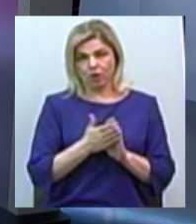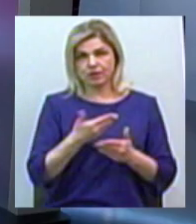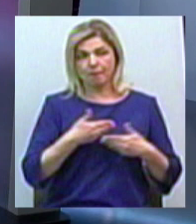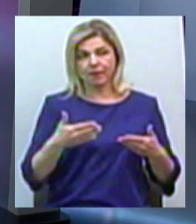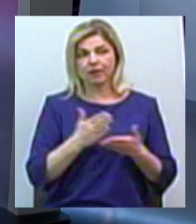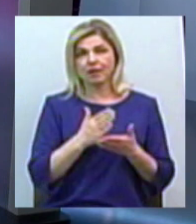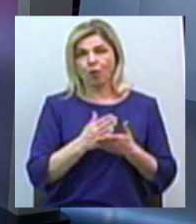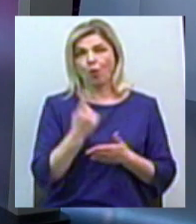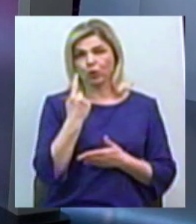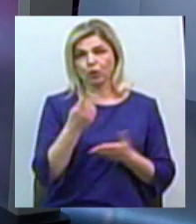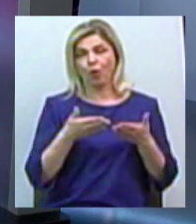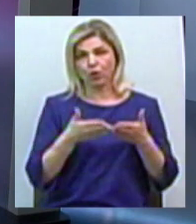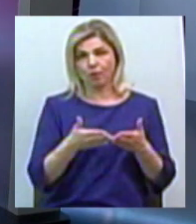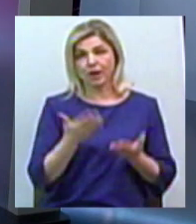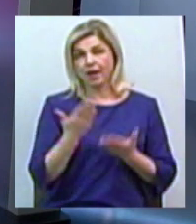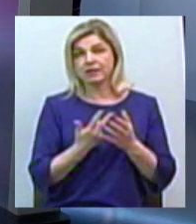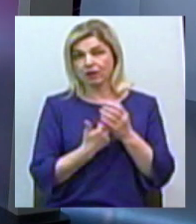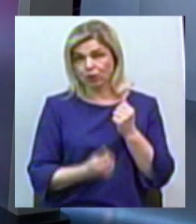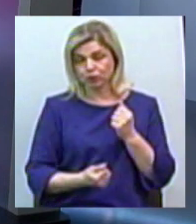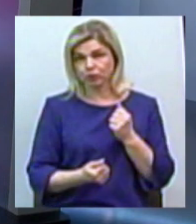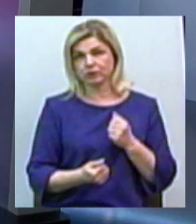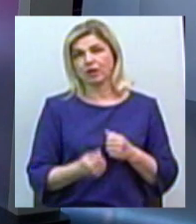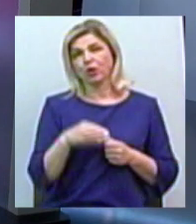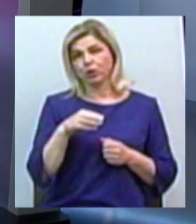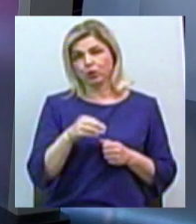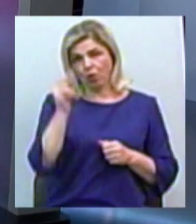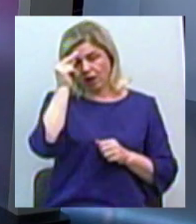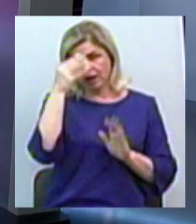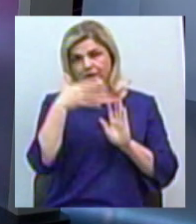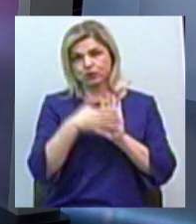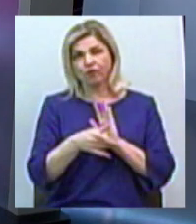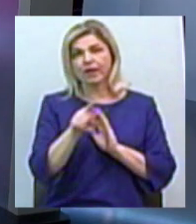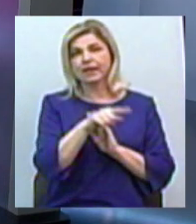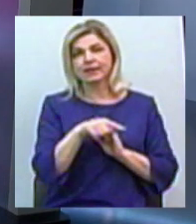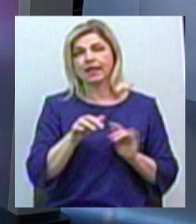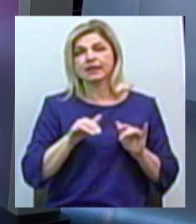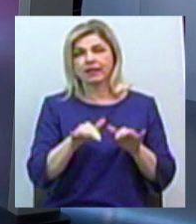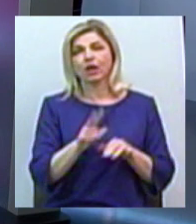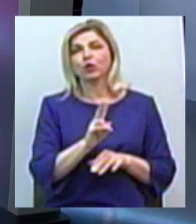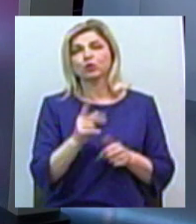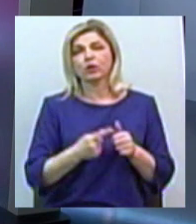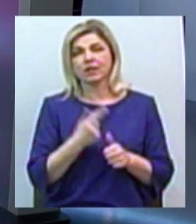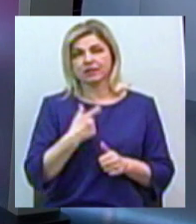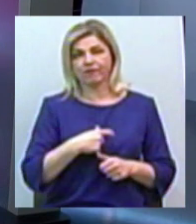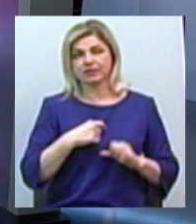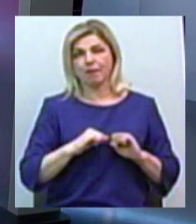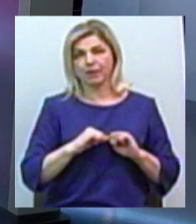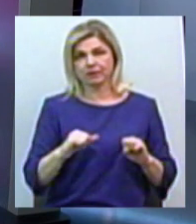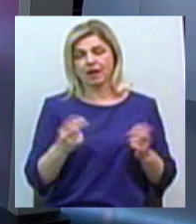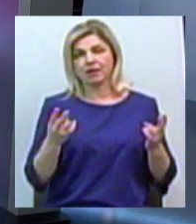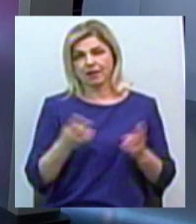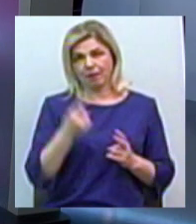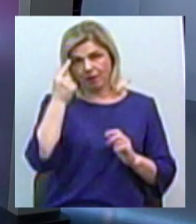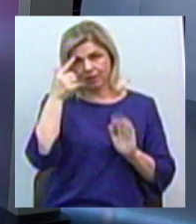почне тонути, то я перепрошую. Але аналізувати дії тих, хто називається патріотами, тим не менше треба аналізувати.